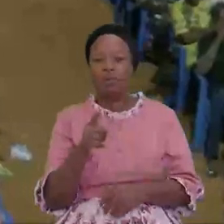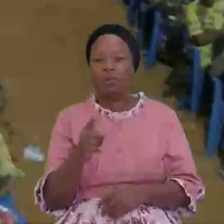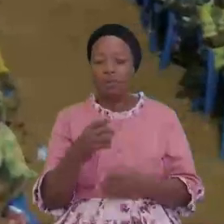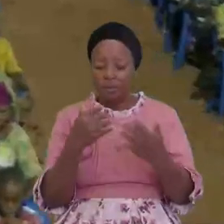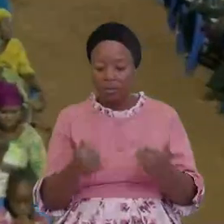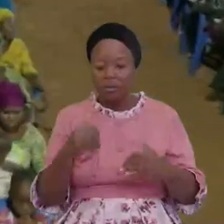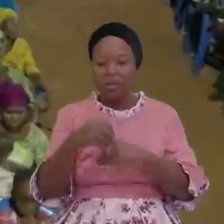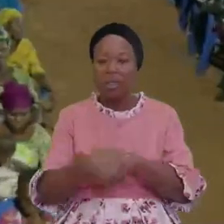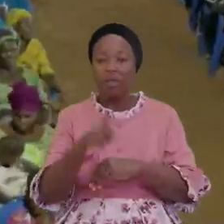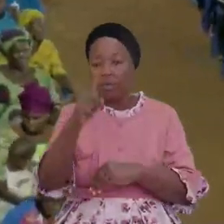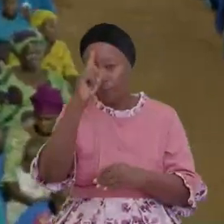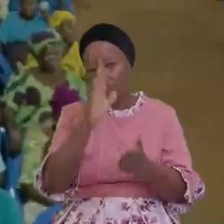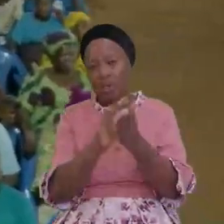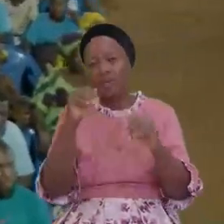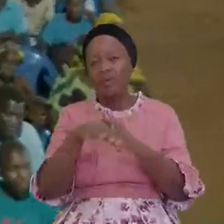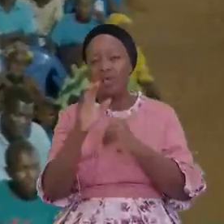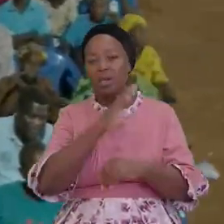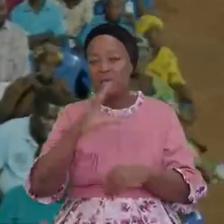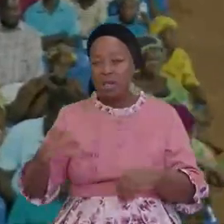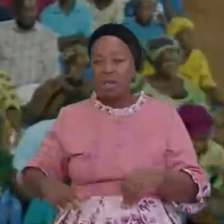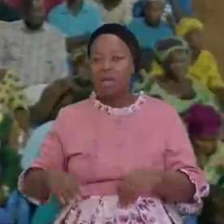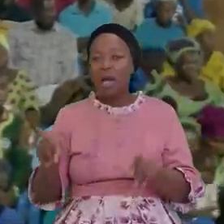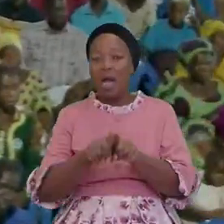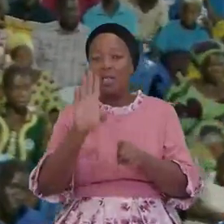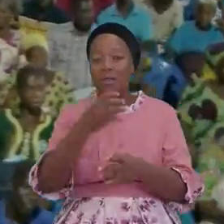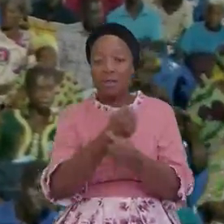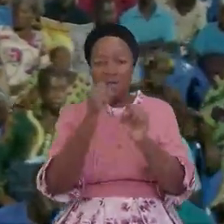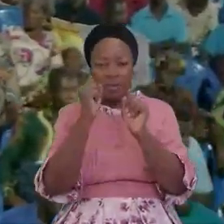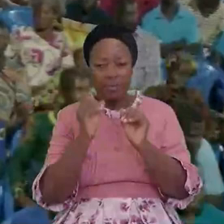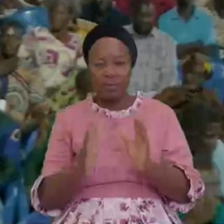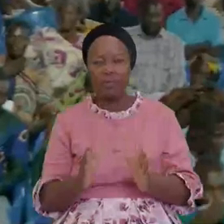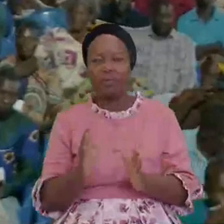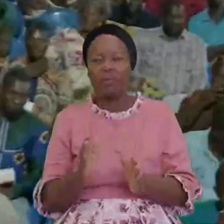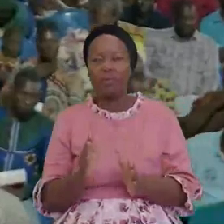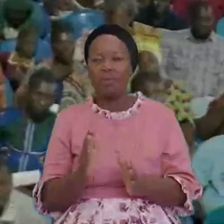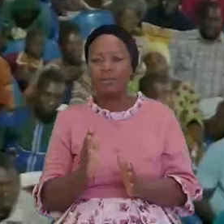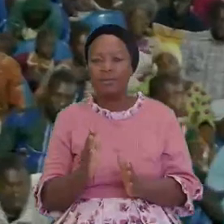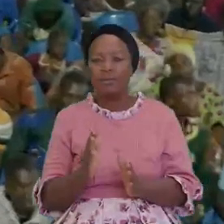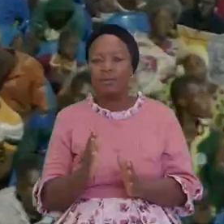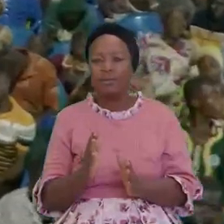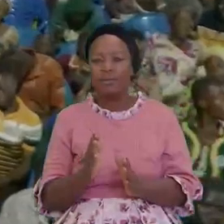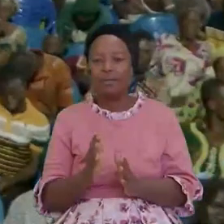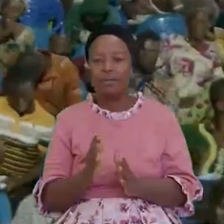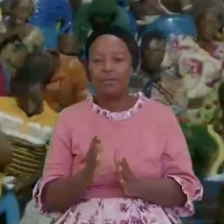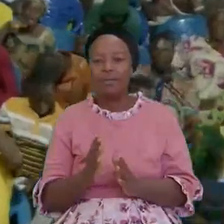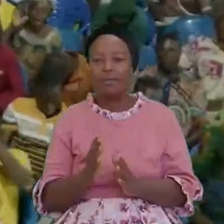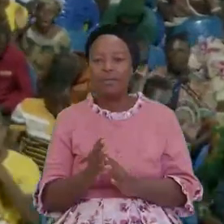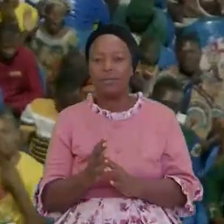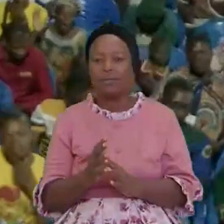C'est ce que le Seigneur espère. Ce soir, tu vas croire en Christ comme ton